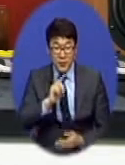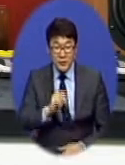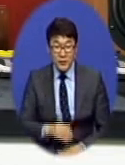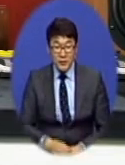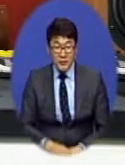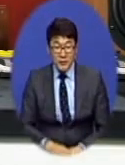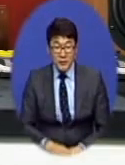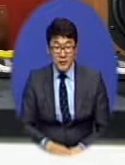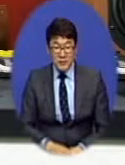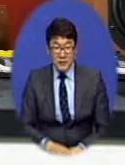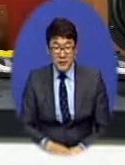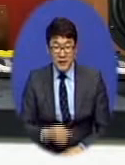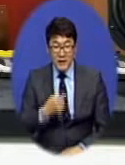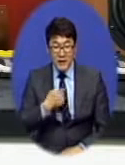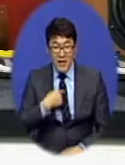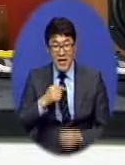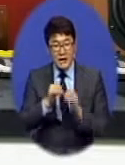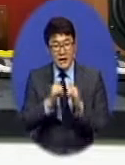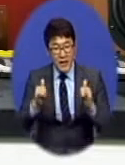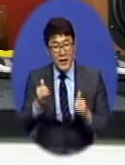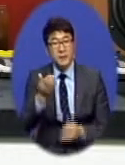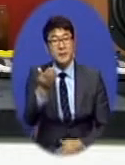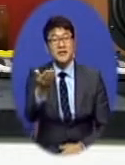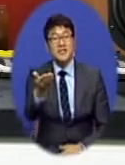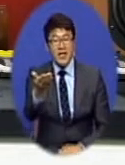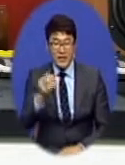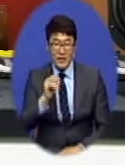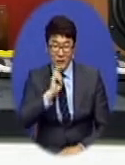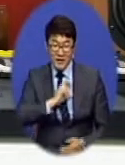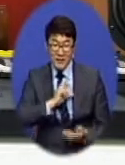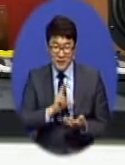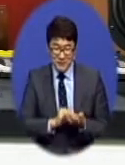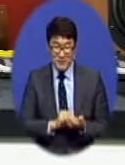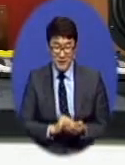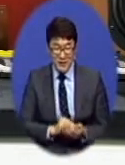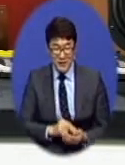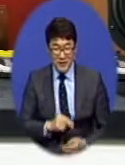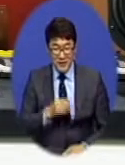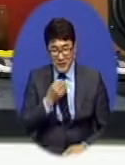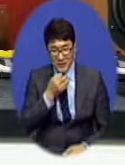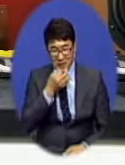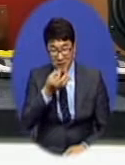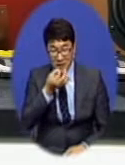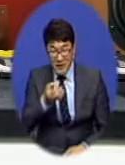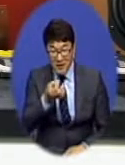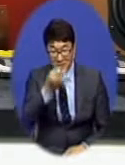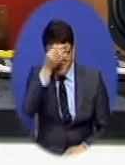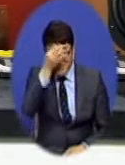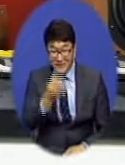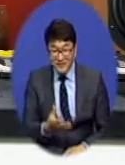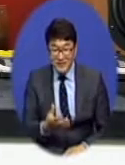내 네? 사랑 그대여. 내 사랑 그대여. 네, 내 사랑 그대여. 예. 죄송합니다.